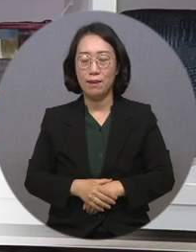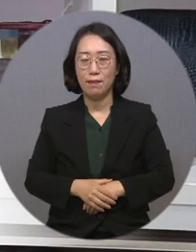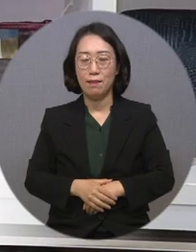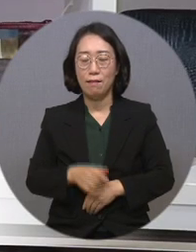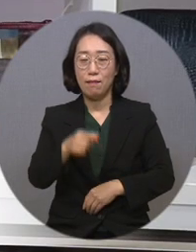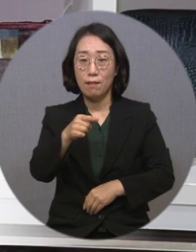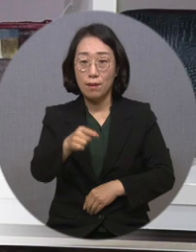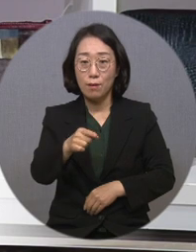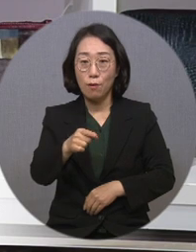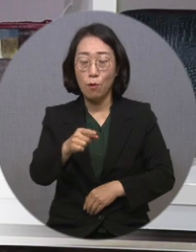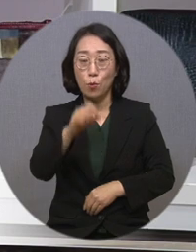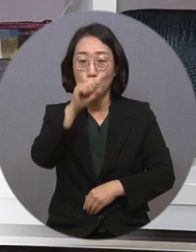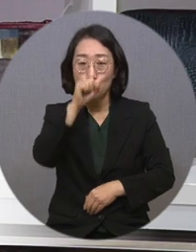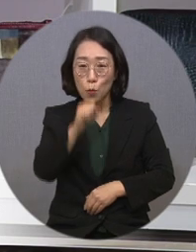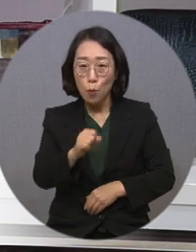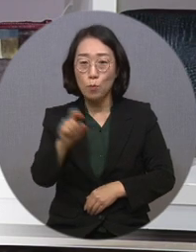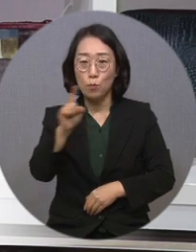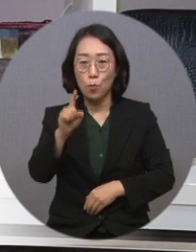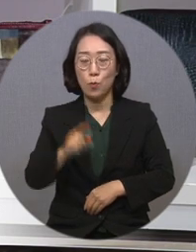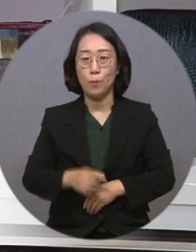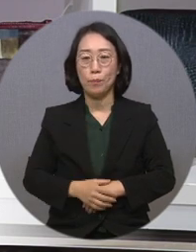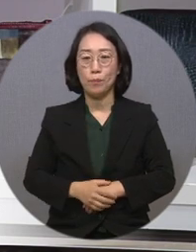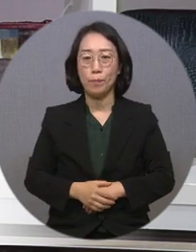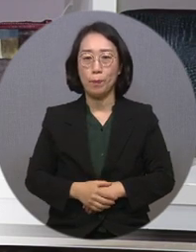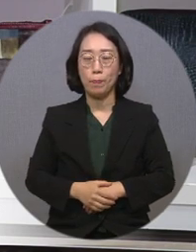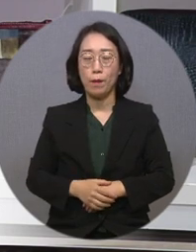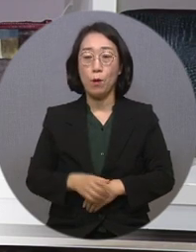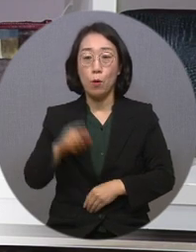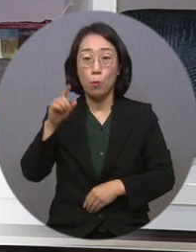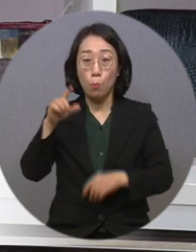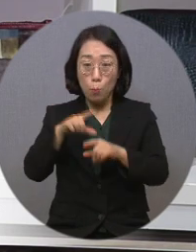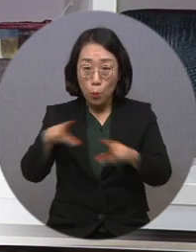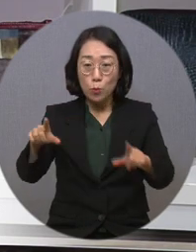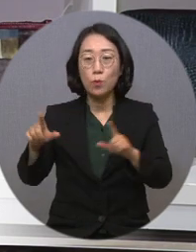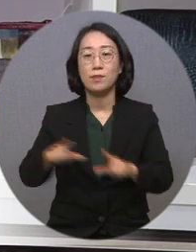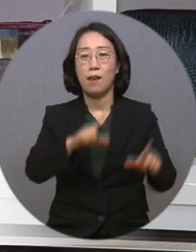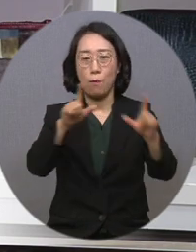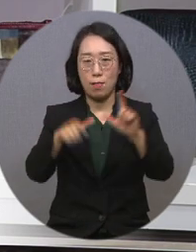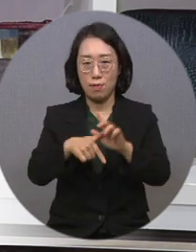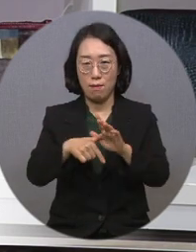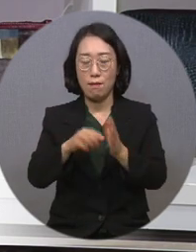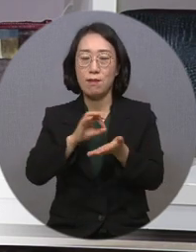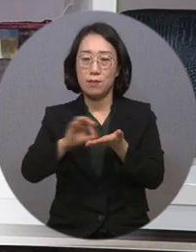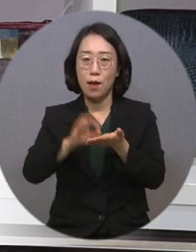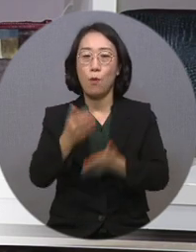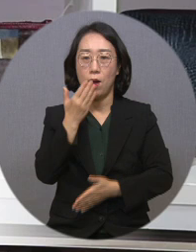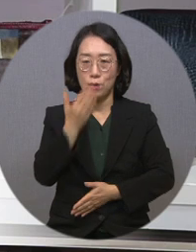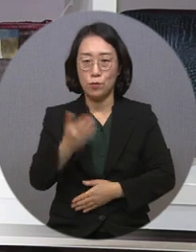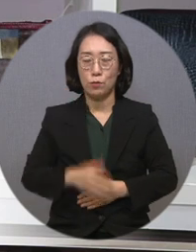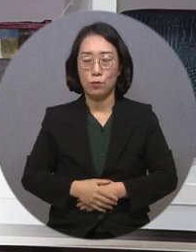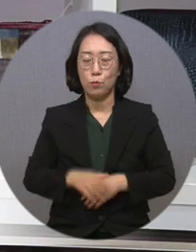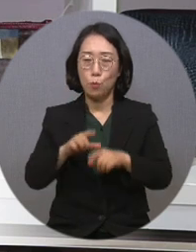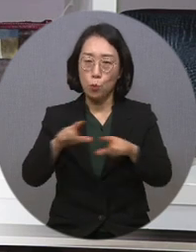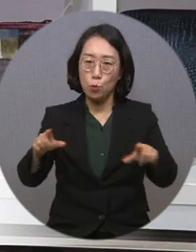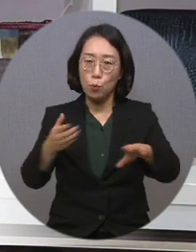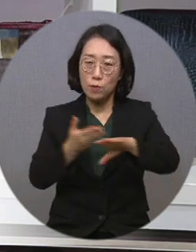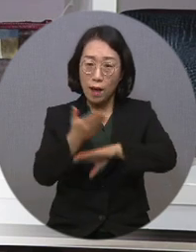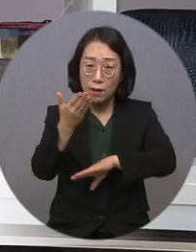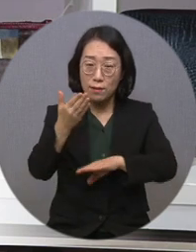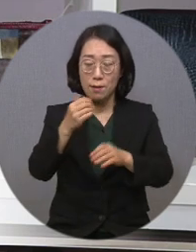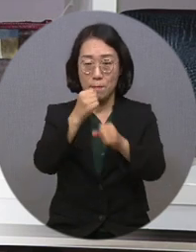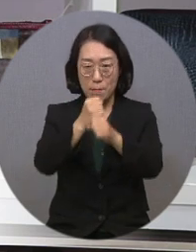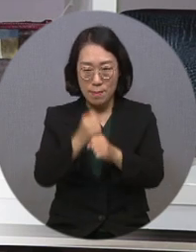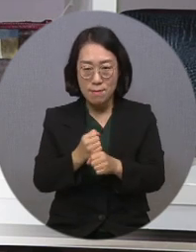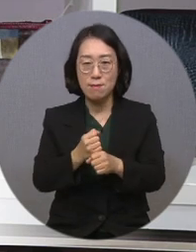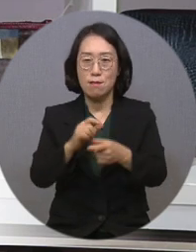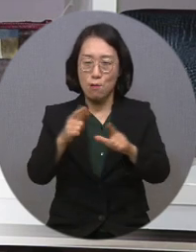가죽의 매력은 가장 큰 매력은 일상생활에 누구나 쓸 수 있다는 거죠. 보통은 공예들이 다